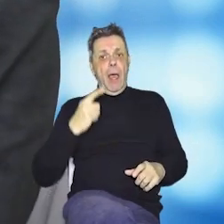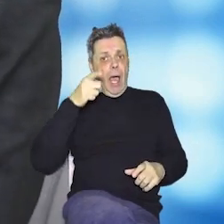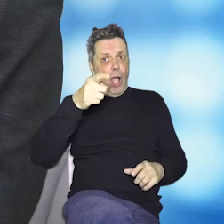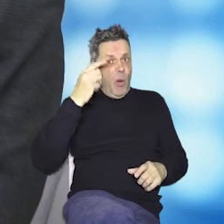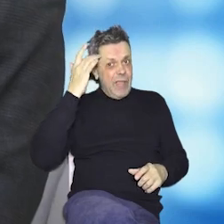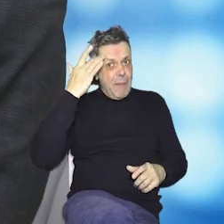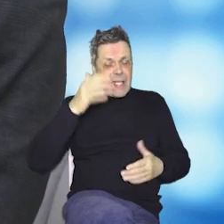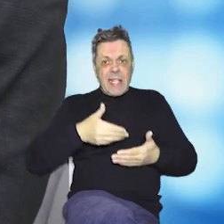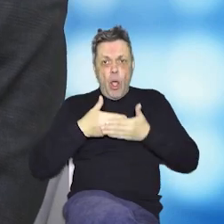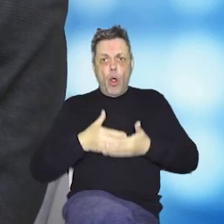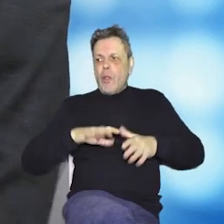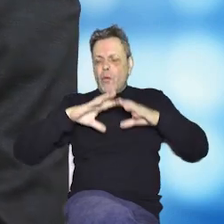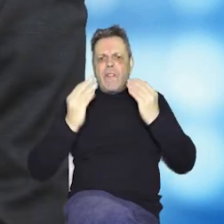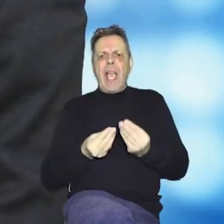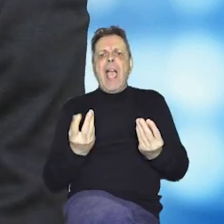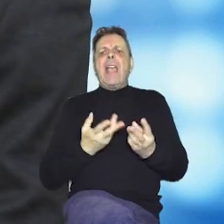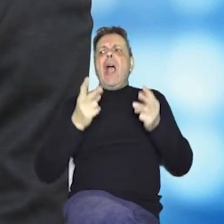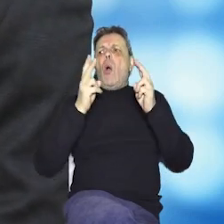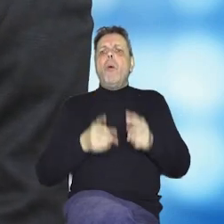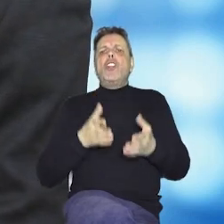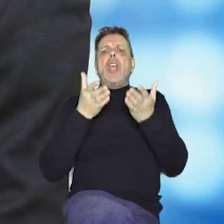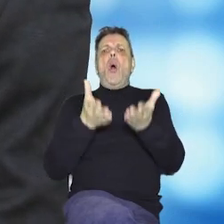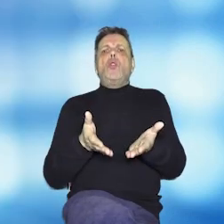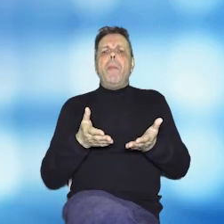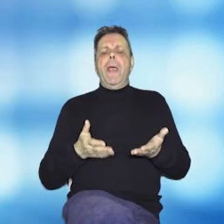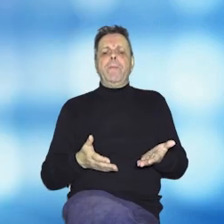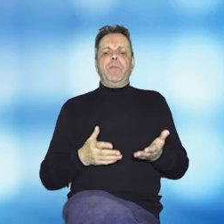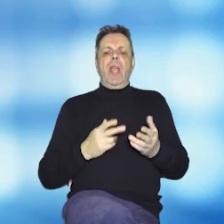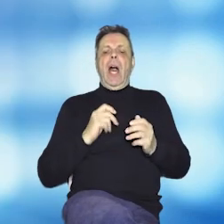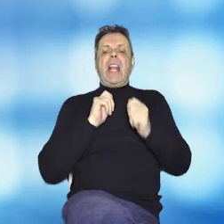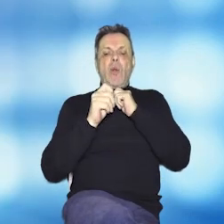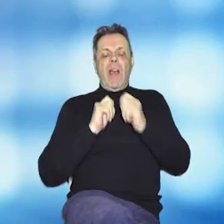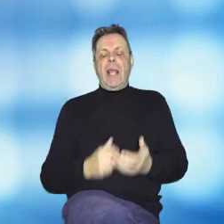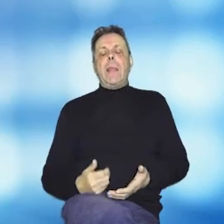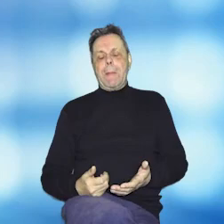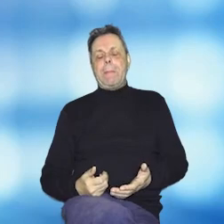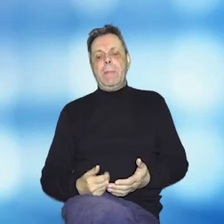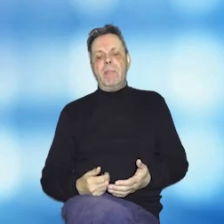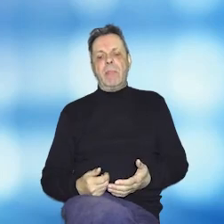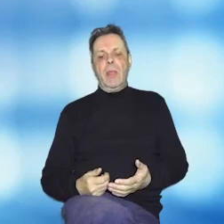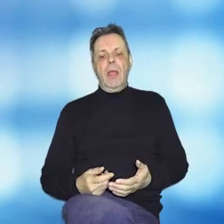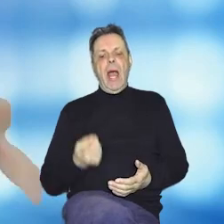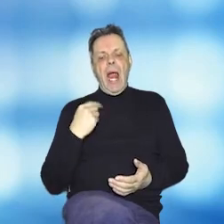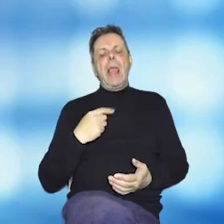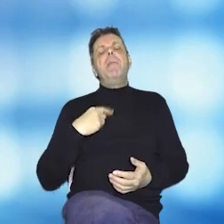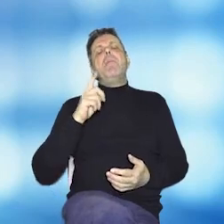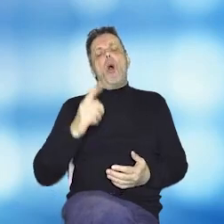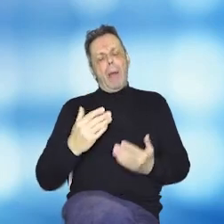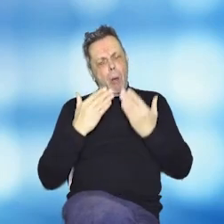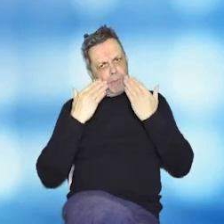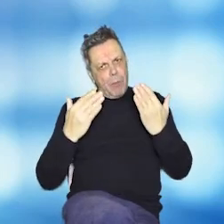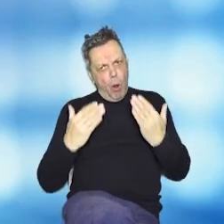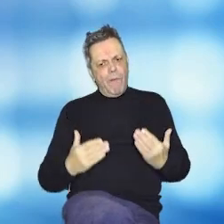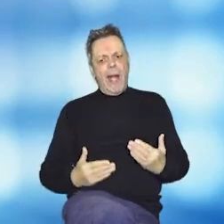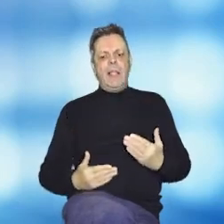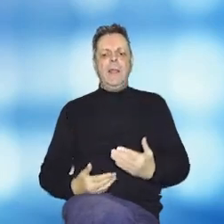ne znate osnovu svega. Kako možete o tome uopće razgovor, da. To je ali to. Opet trebamo pohvaliti, dok pričamo,